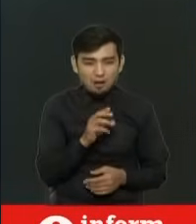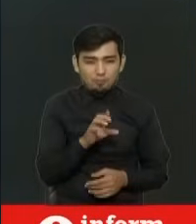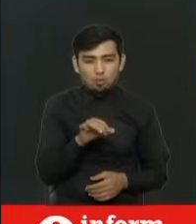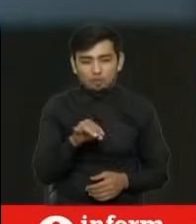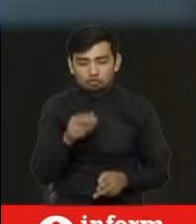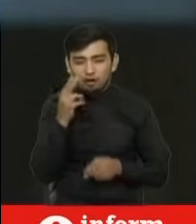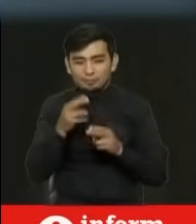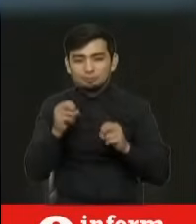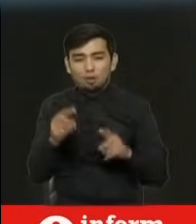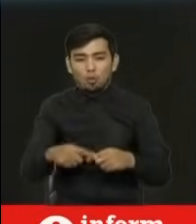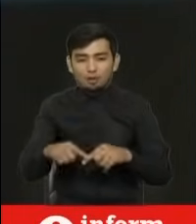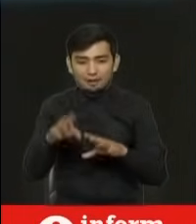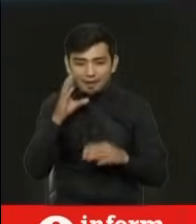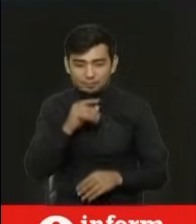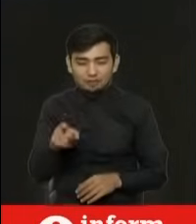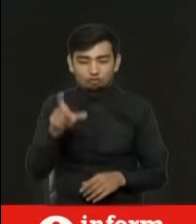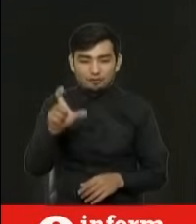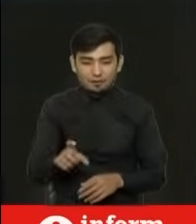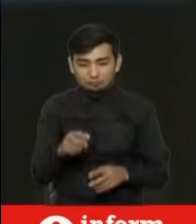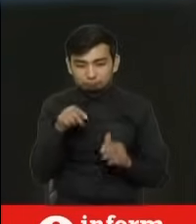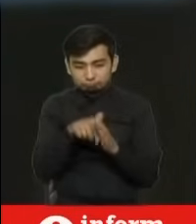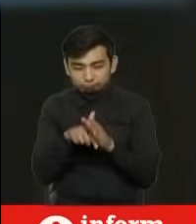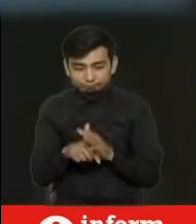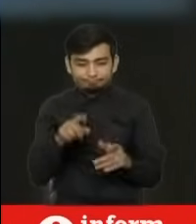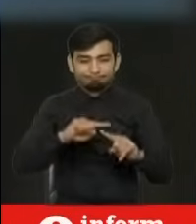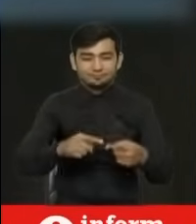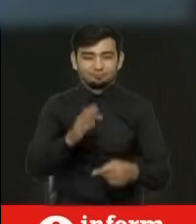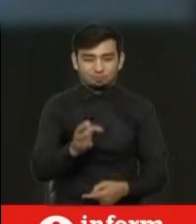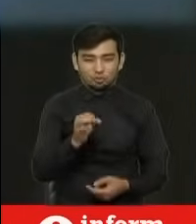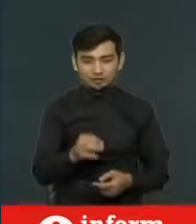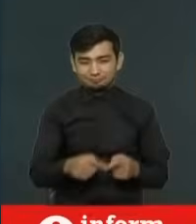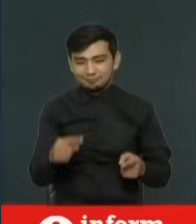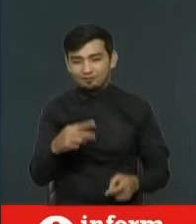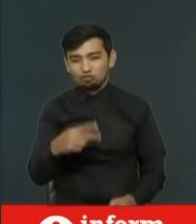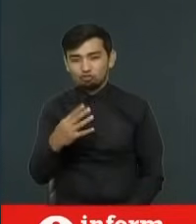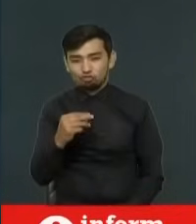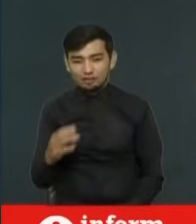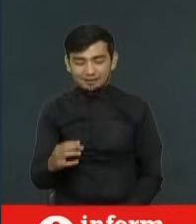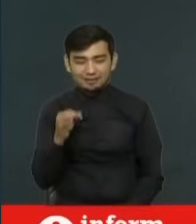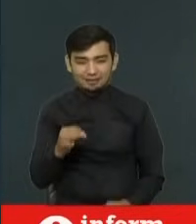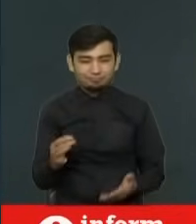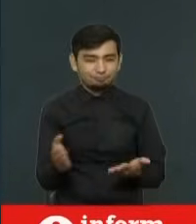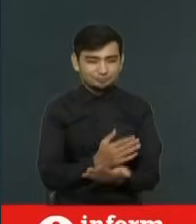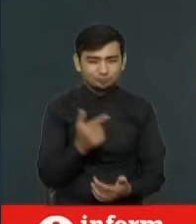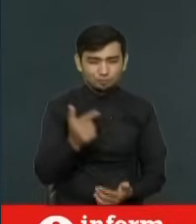уполномоченный орган собственник издания или ресурса будет обязан в течение 24 часов удалить оскорбитель или опасную